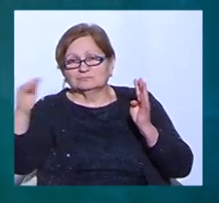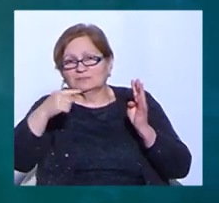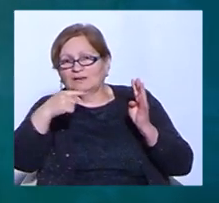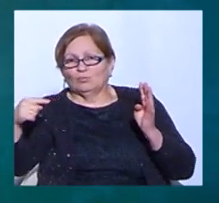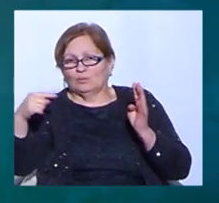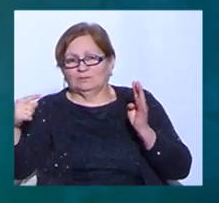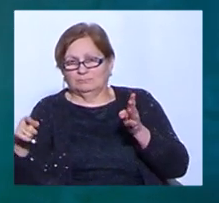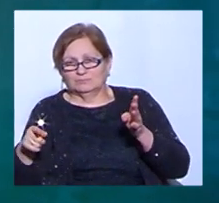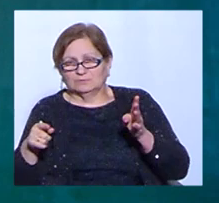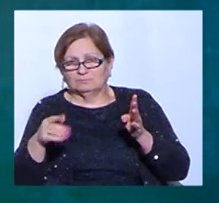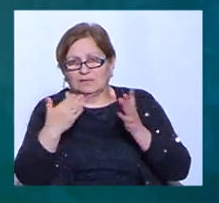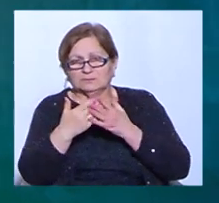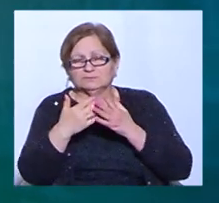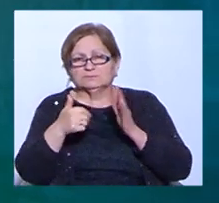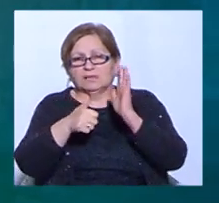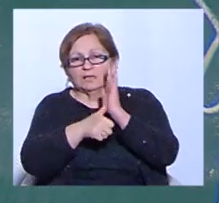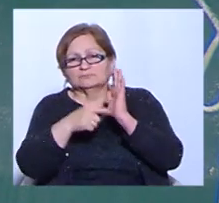წინა. ანუ აი ესე